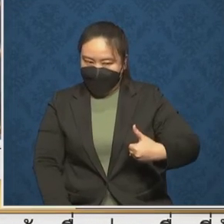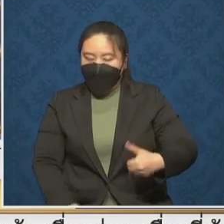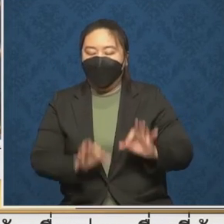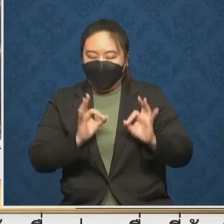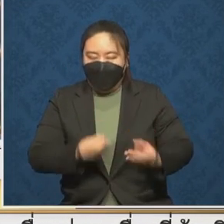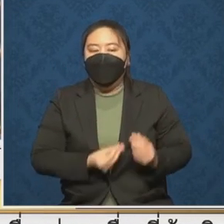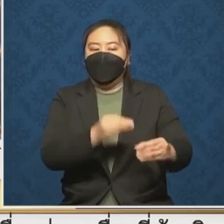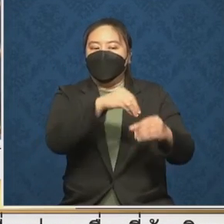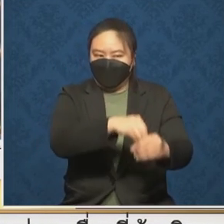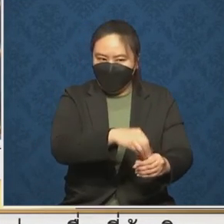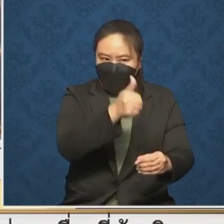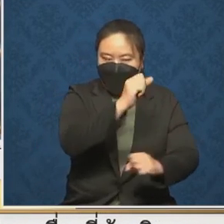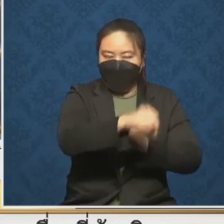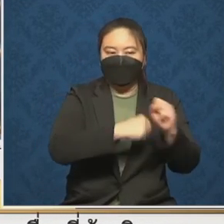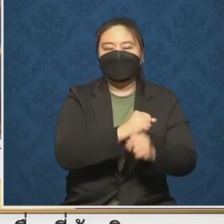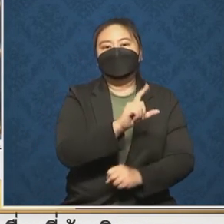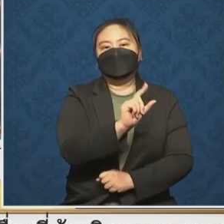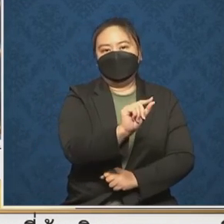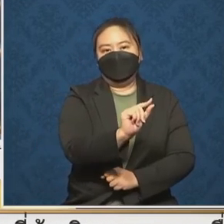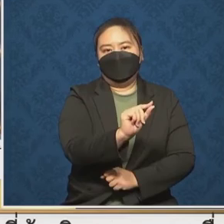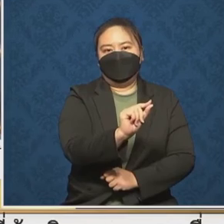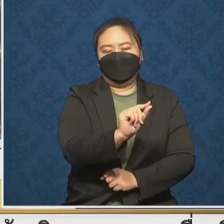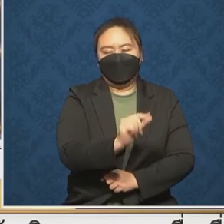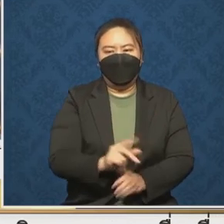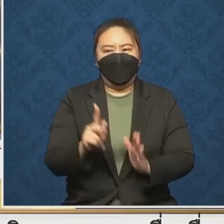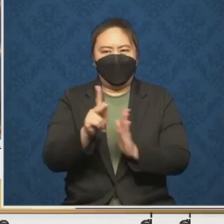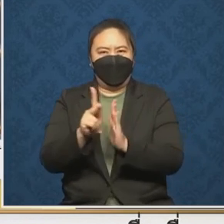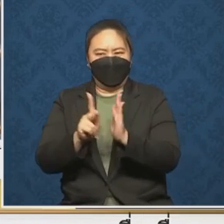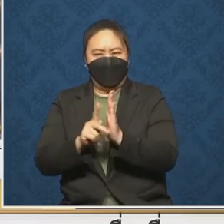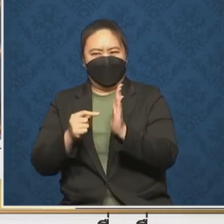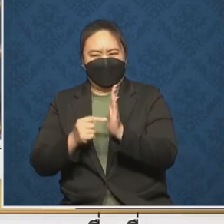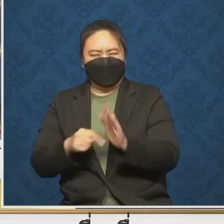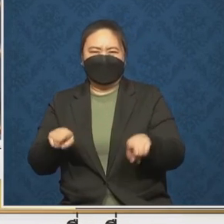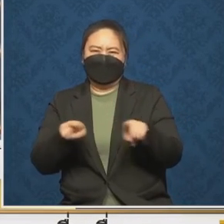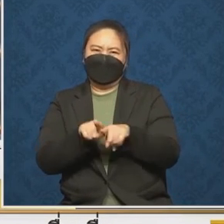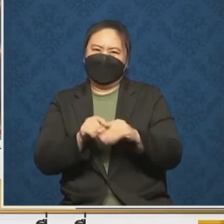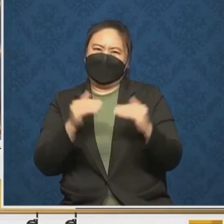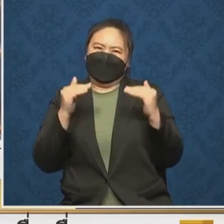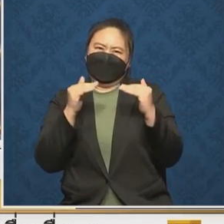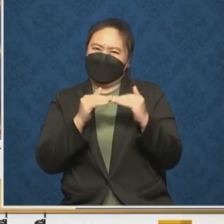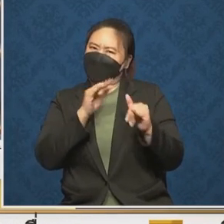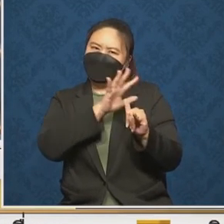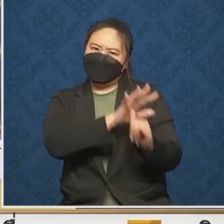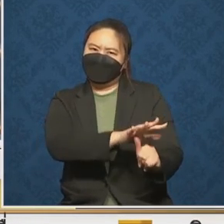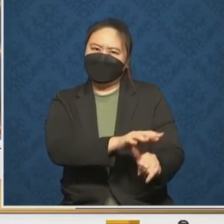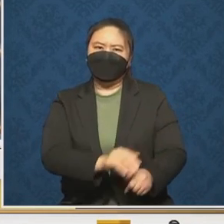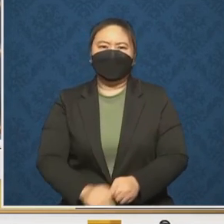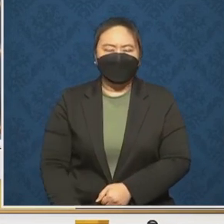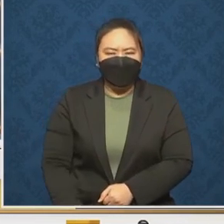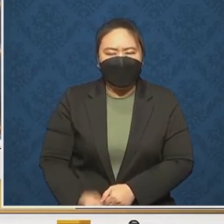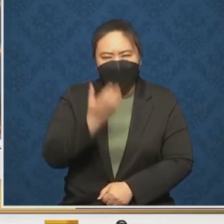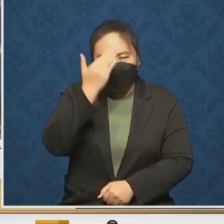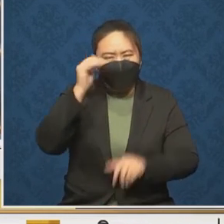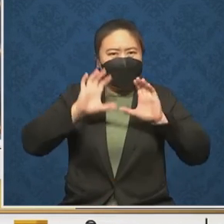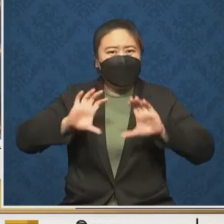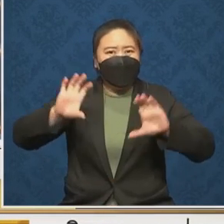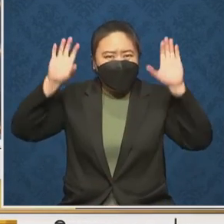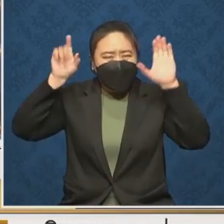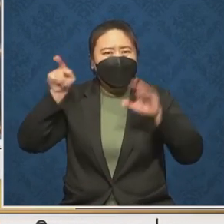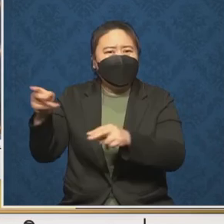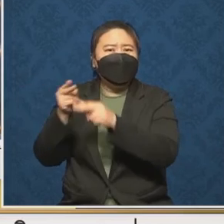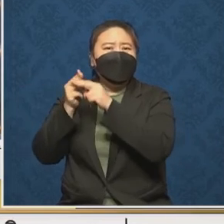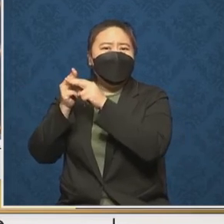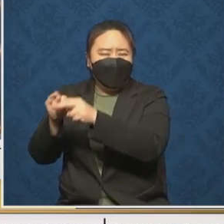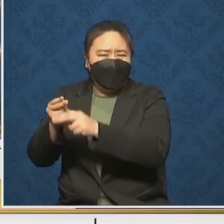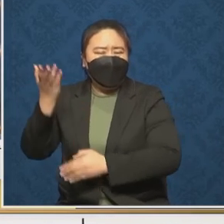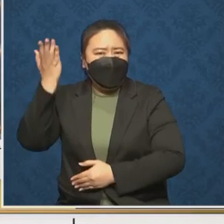กฎหมายลษณะอย่นี้ผมถือวาเป็กฎหมายแล้วเมื่อสิทธิมชนเพระทั้งที่ลดเองไปแจกท